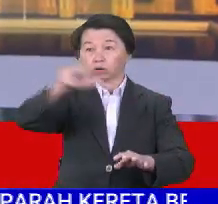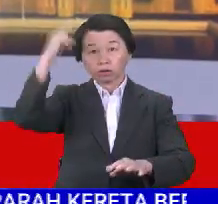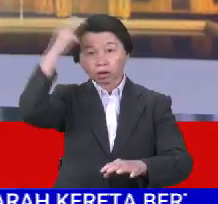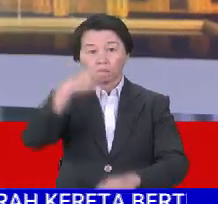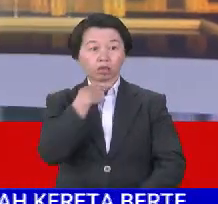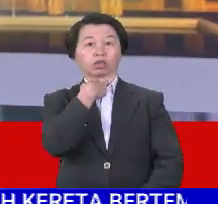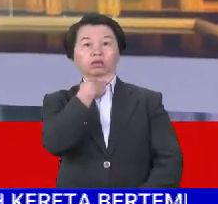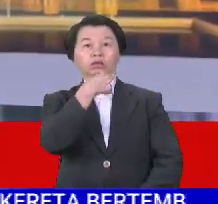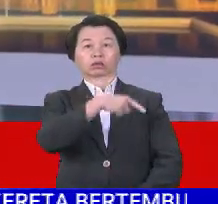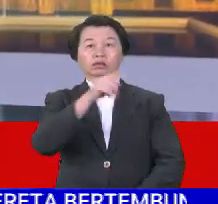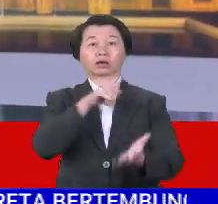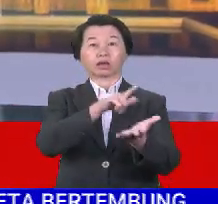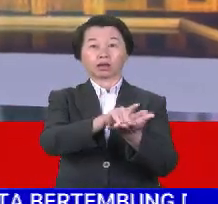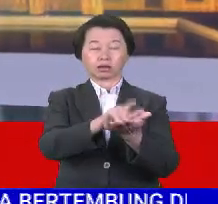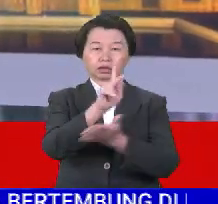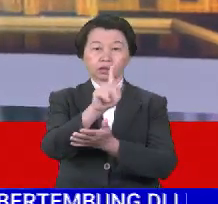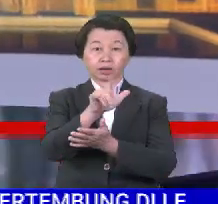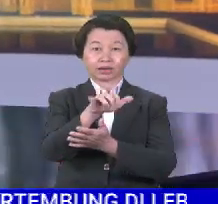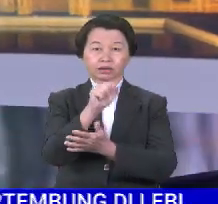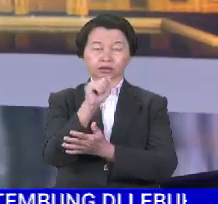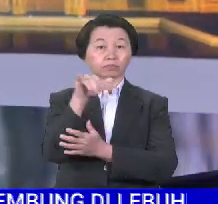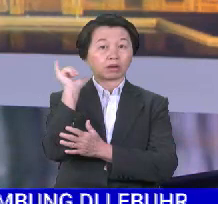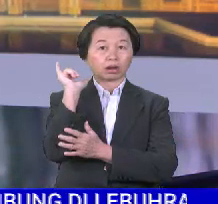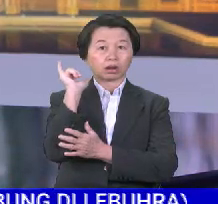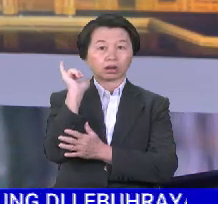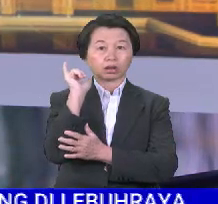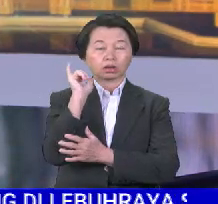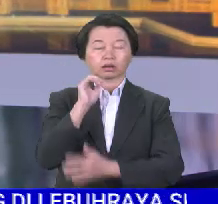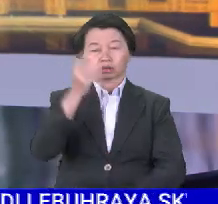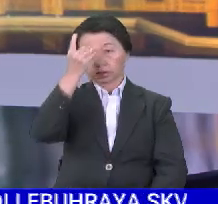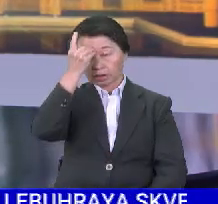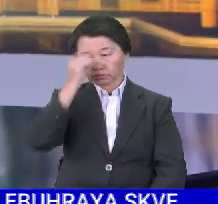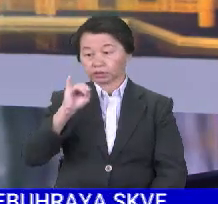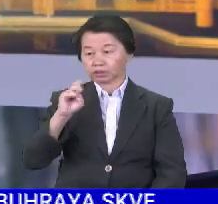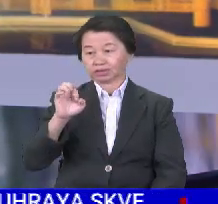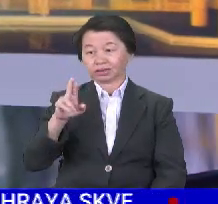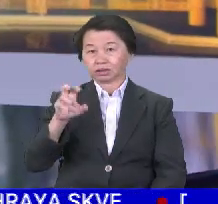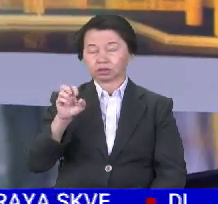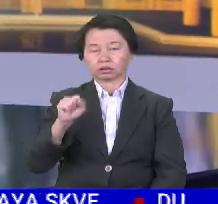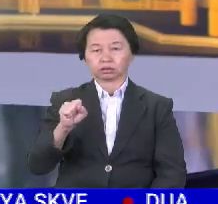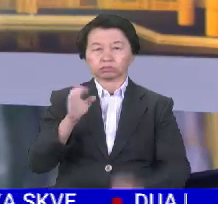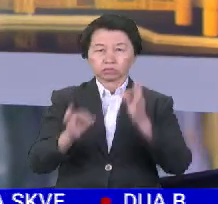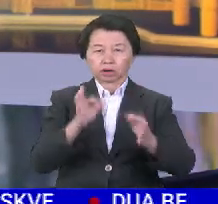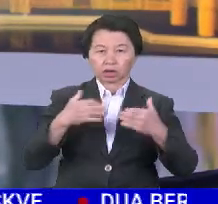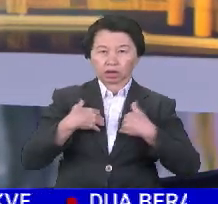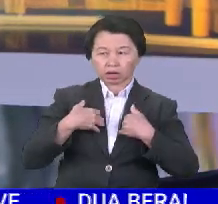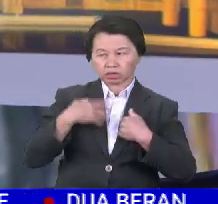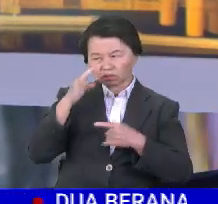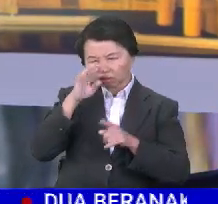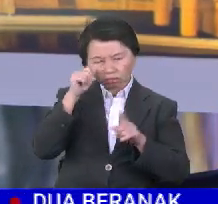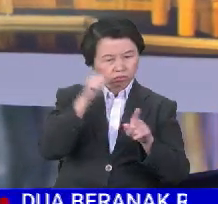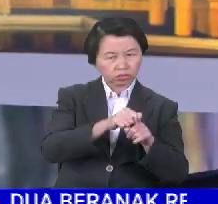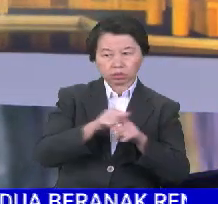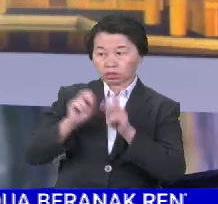di KLIA semalam. Tegas Menteri di Jabatan Perdana Menteri Hal Ehwal Agama, Dato' Idris Ahmad, jika terdapat sebarang unsur penipuan,